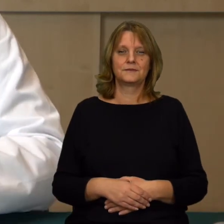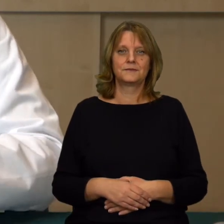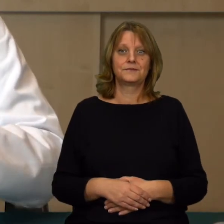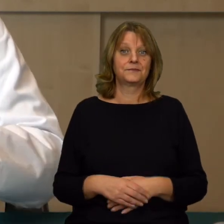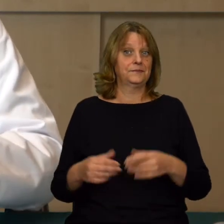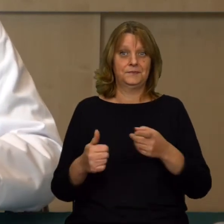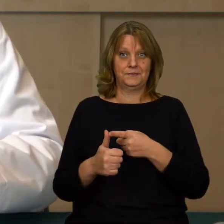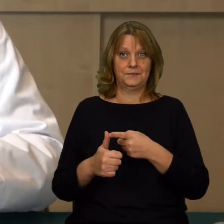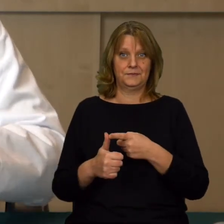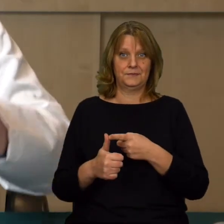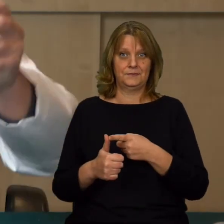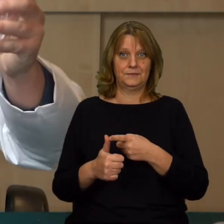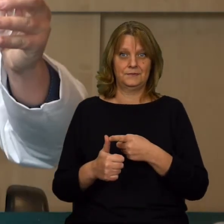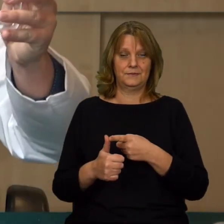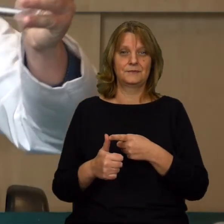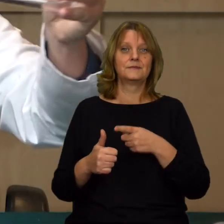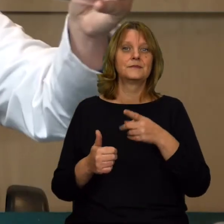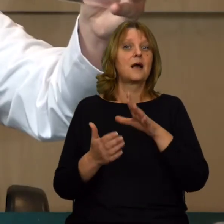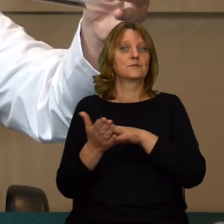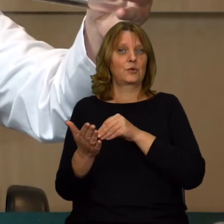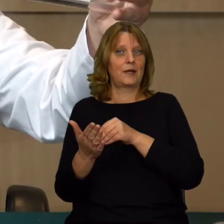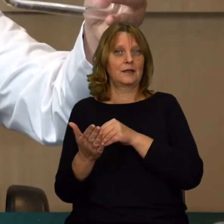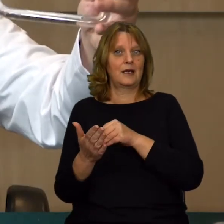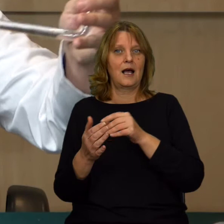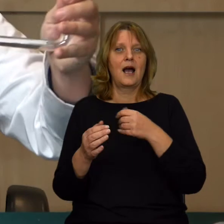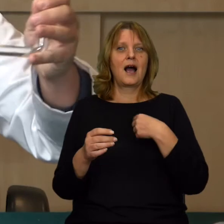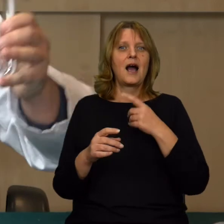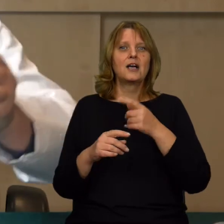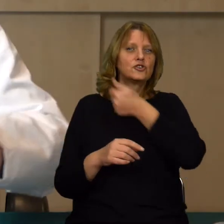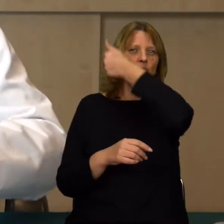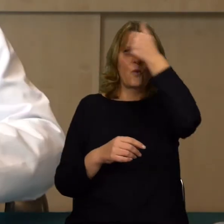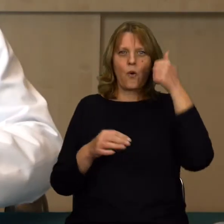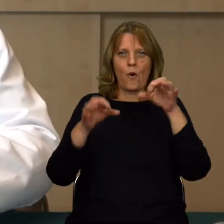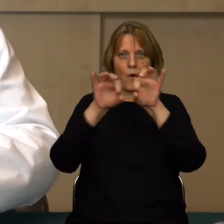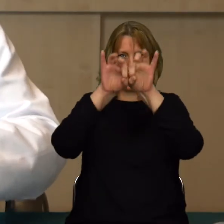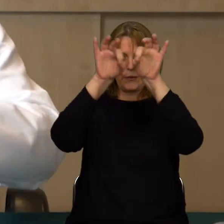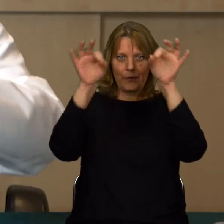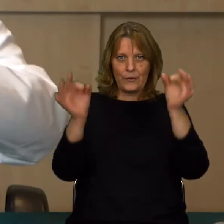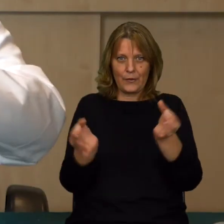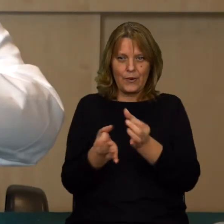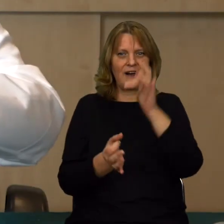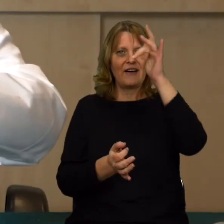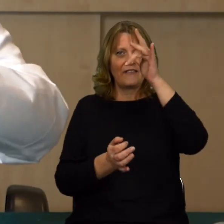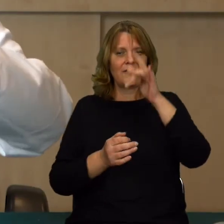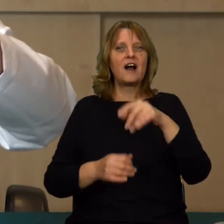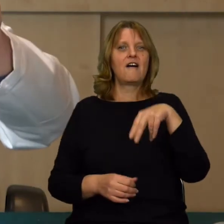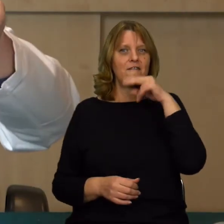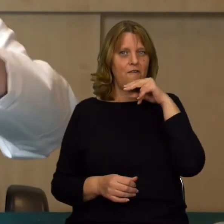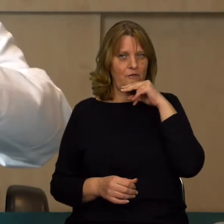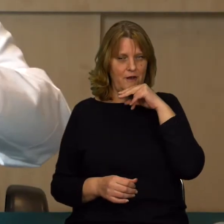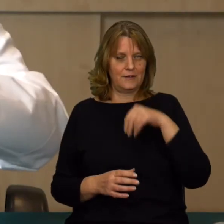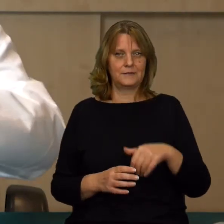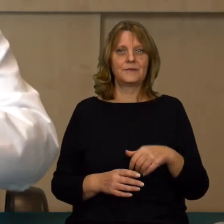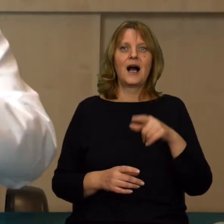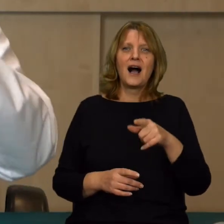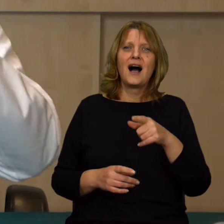Pierwszym przykładem, bardzo książkowym, jest taka rurka szklana, która ma w środku wodę.